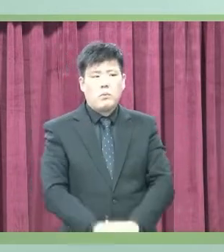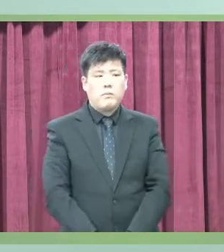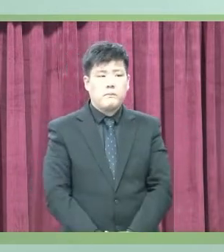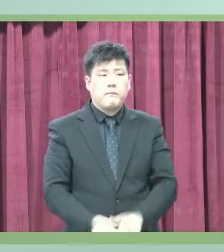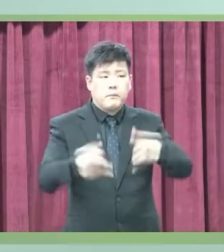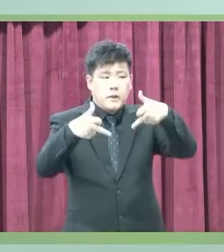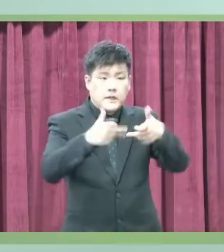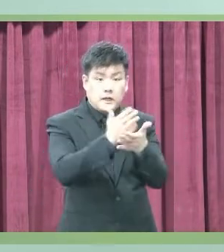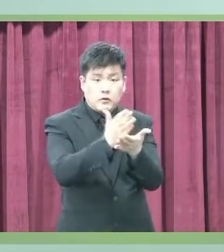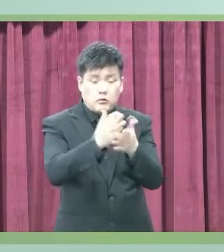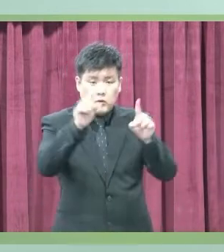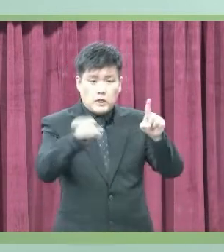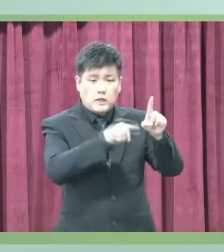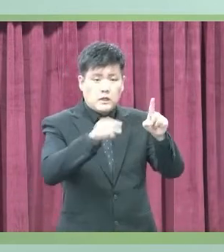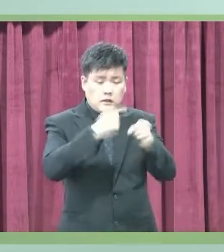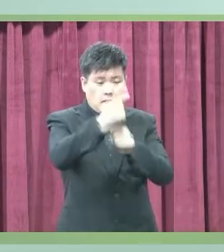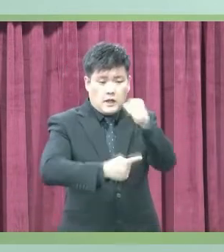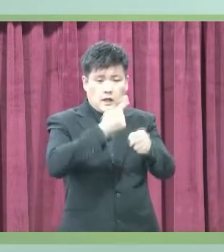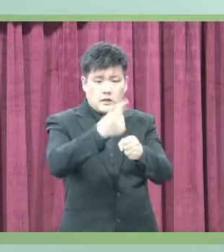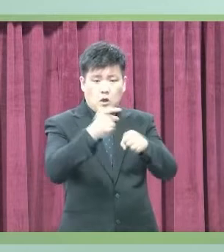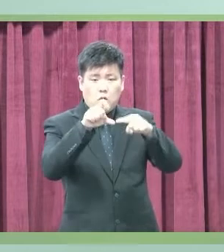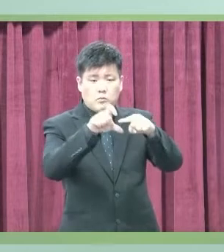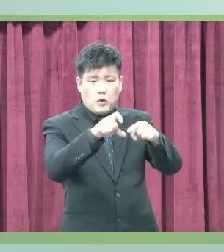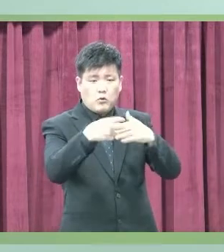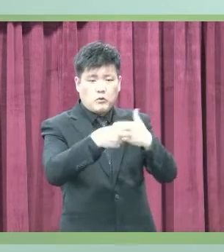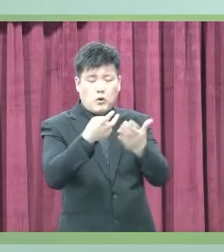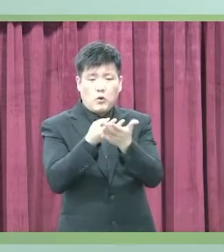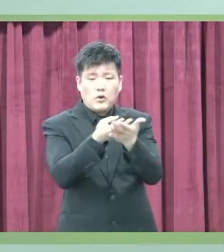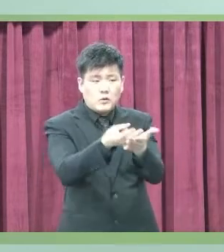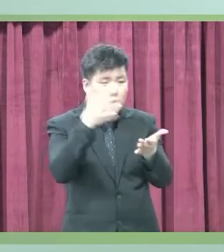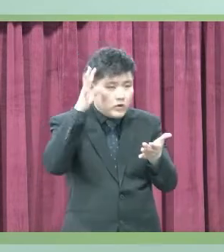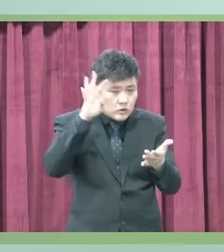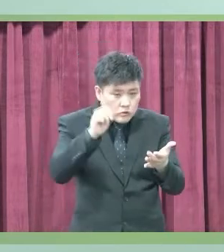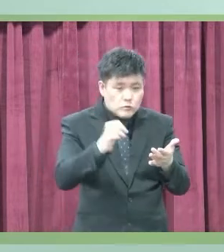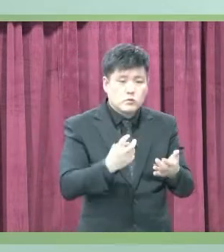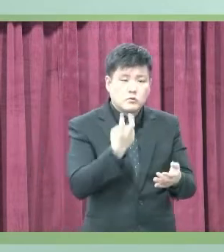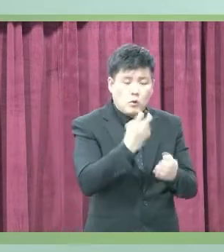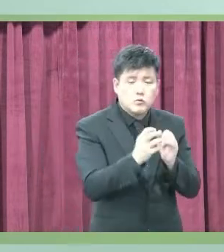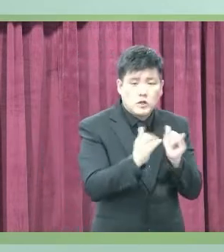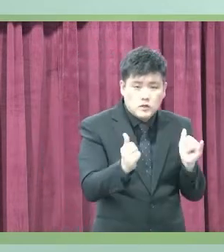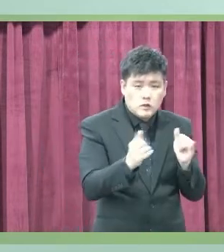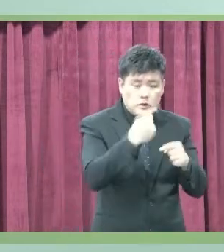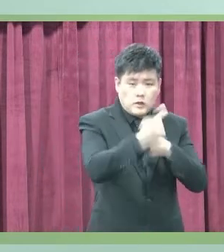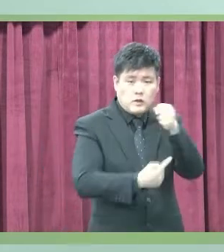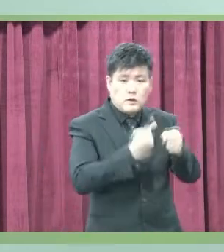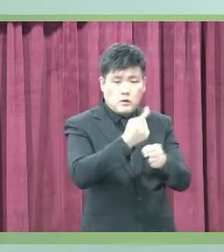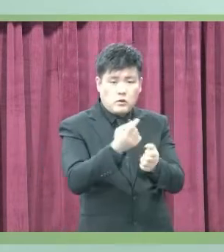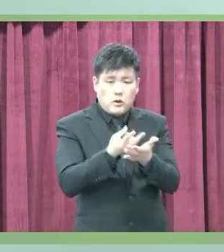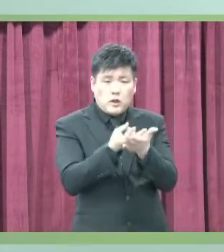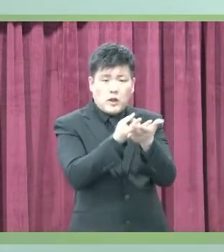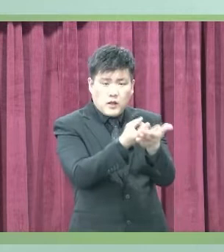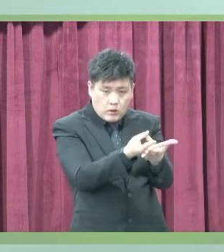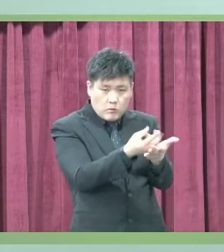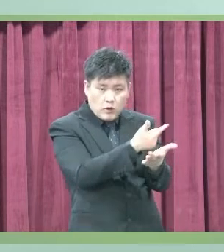장애 유형별 1인당 연평균 입원 일수를 살펴보겠습니다. 검진 미수검자가 1인당 연평균 입원 일수가 높은 장애